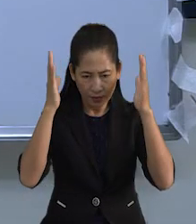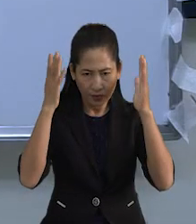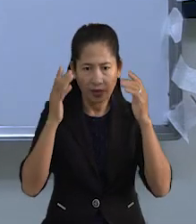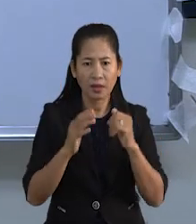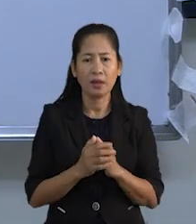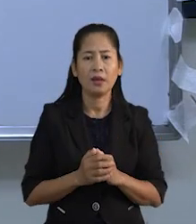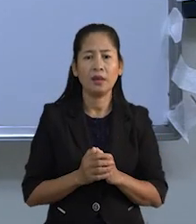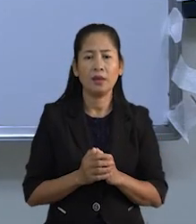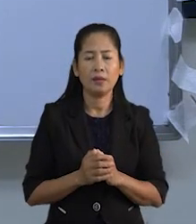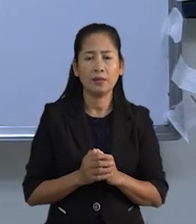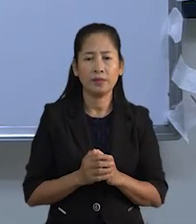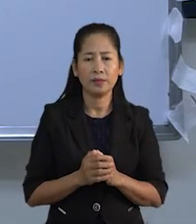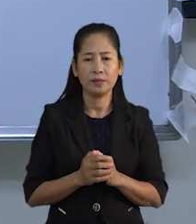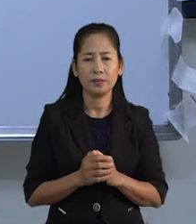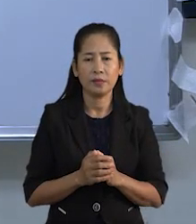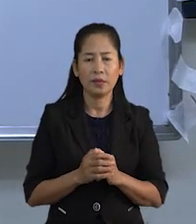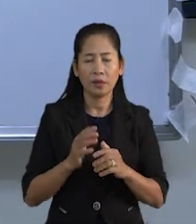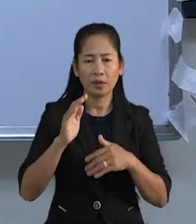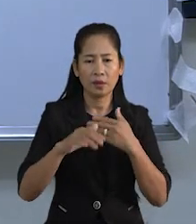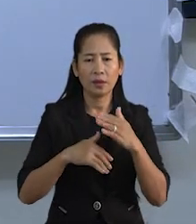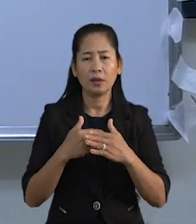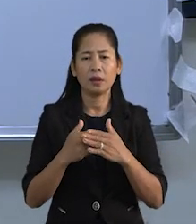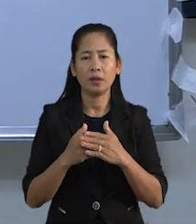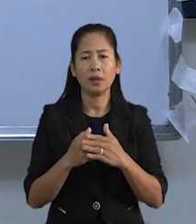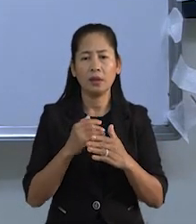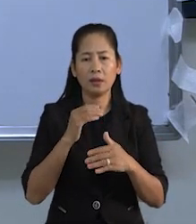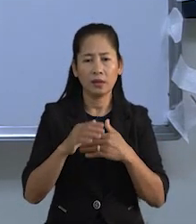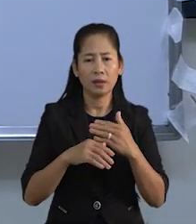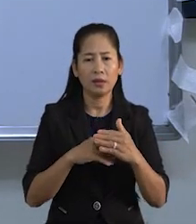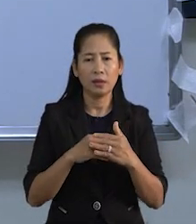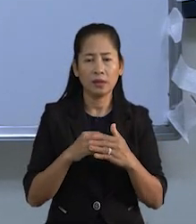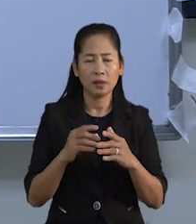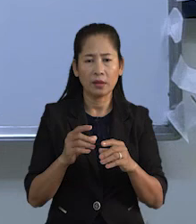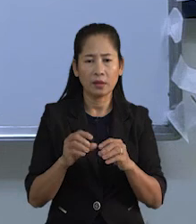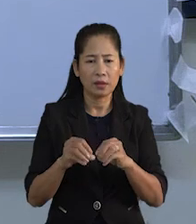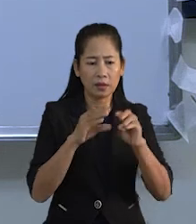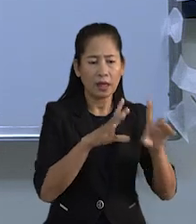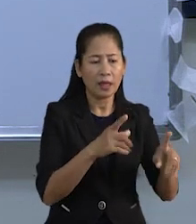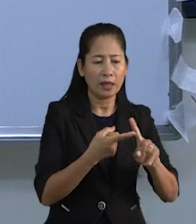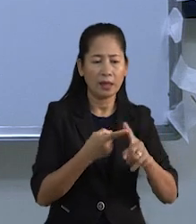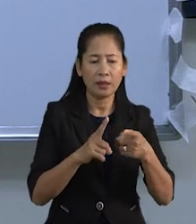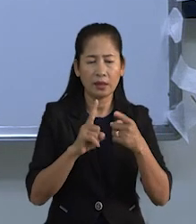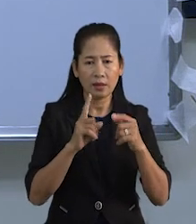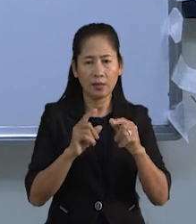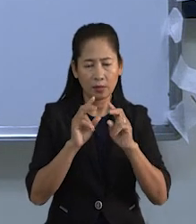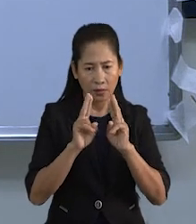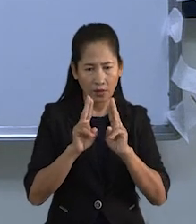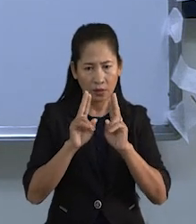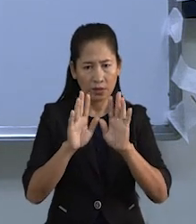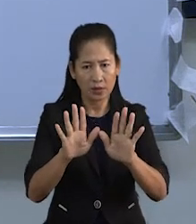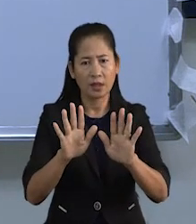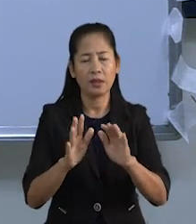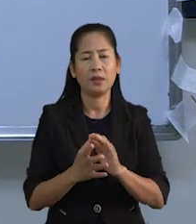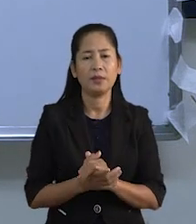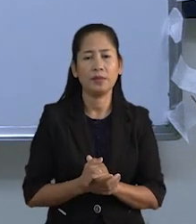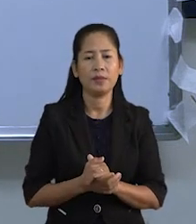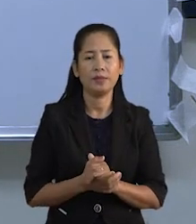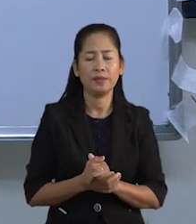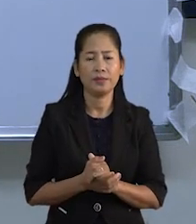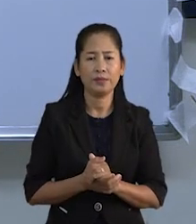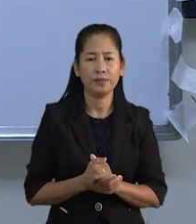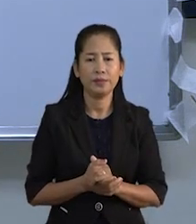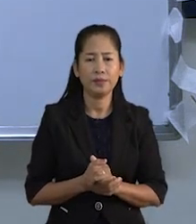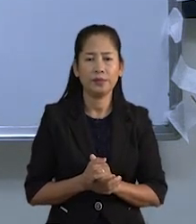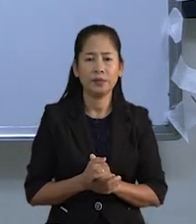រកូនទាំងអស់គ្នាកូនទាំងឡាយណាដែលដាក់លេខបានត្រឹមត្រូវកូនពិតជាពូកែមែនបាទអរគុ